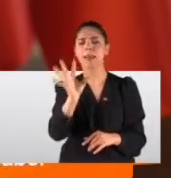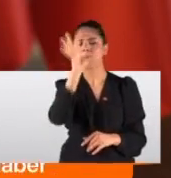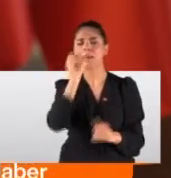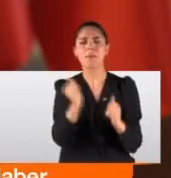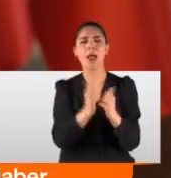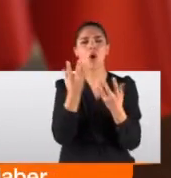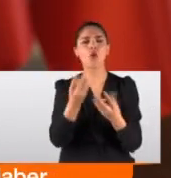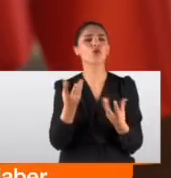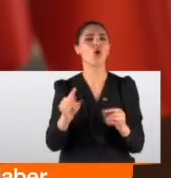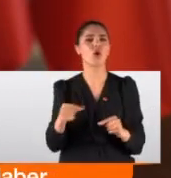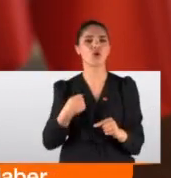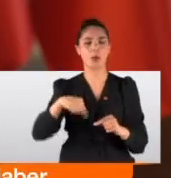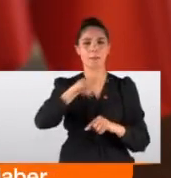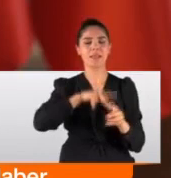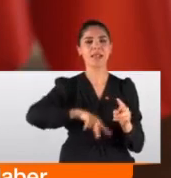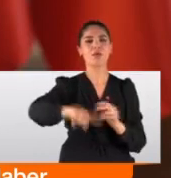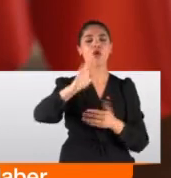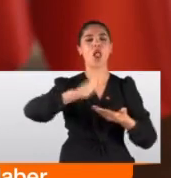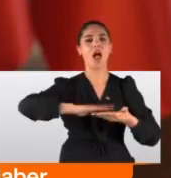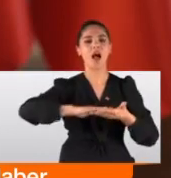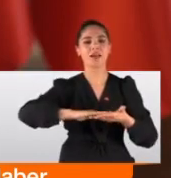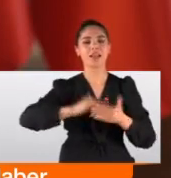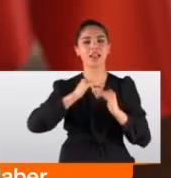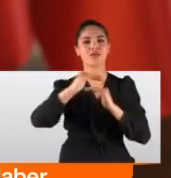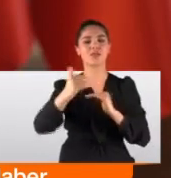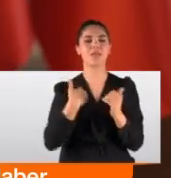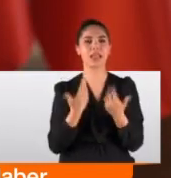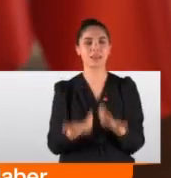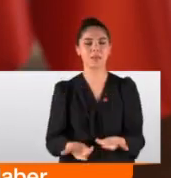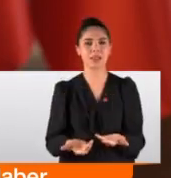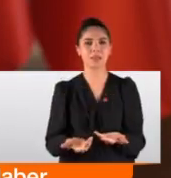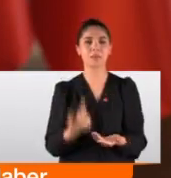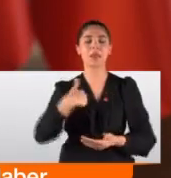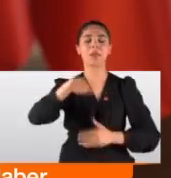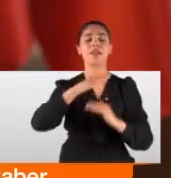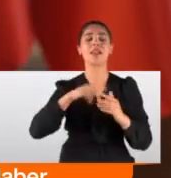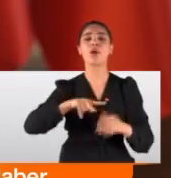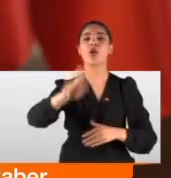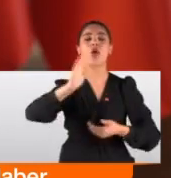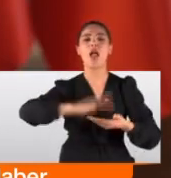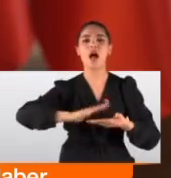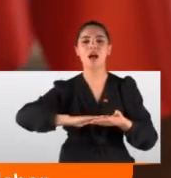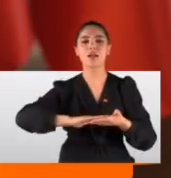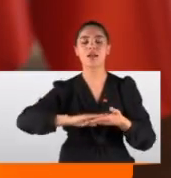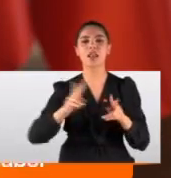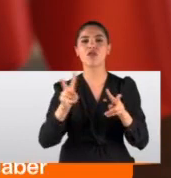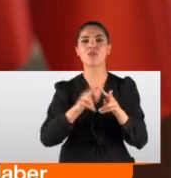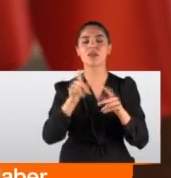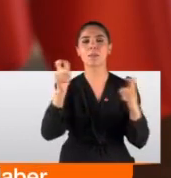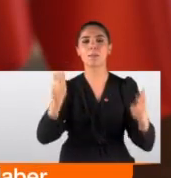yürürse yürüsün. Bizim yoldaşımız milletimizdir. Bizim yoldaşımız